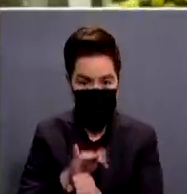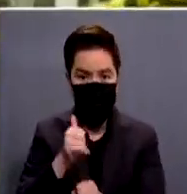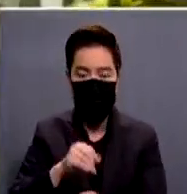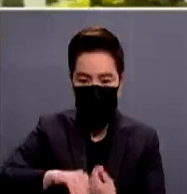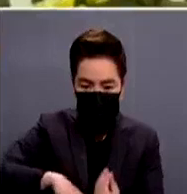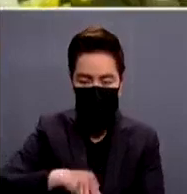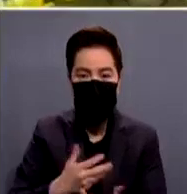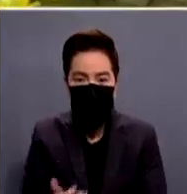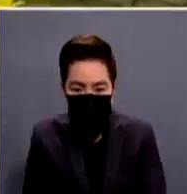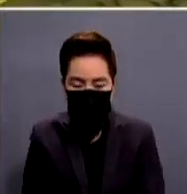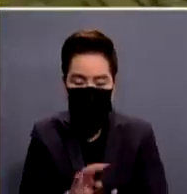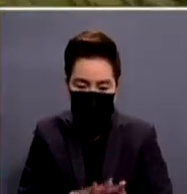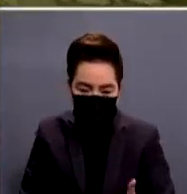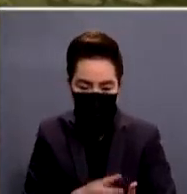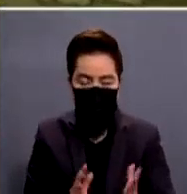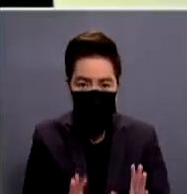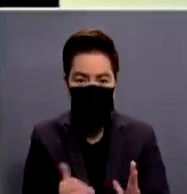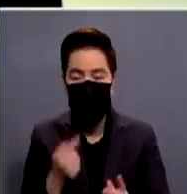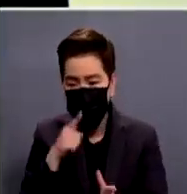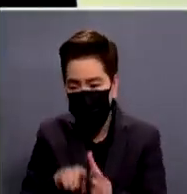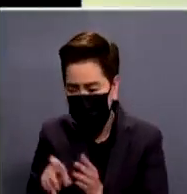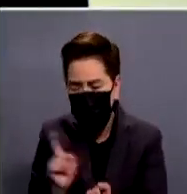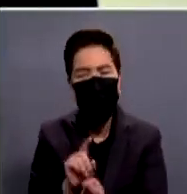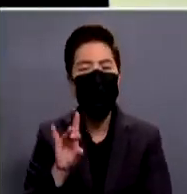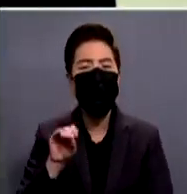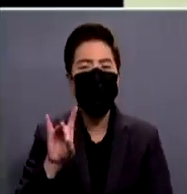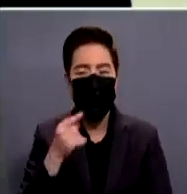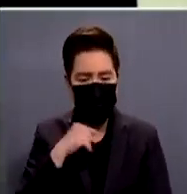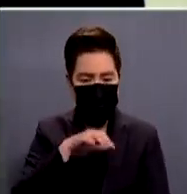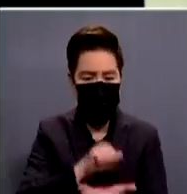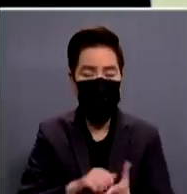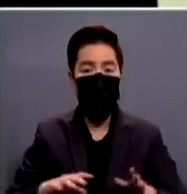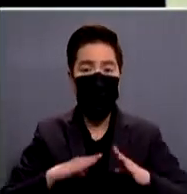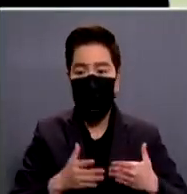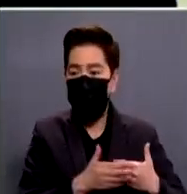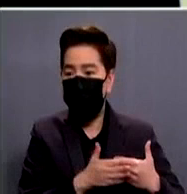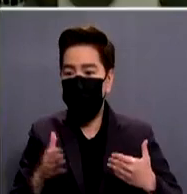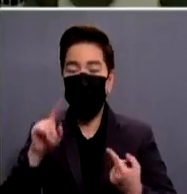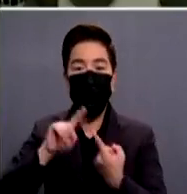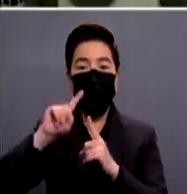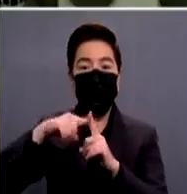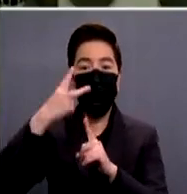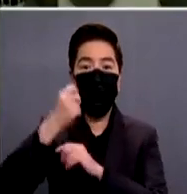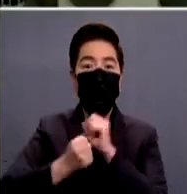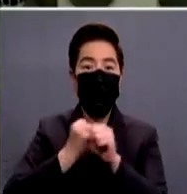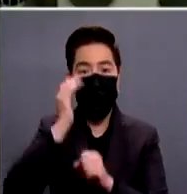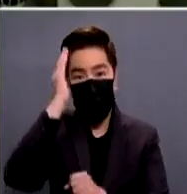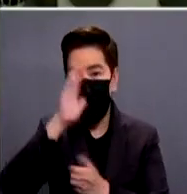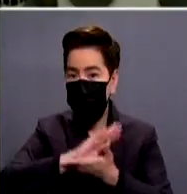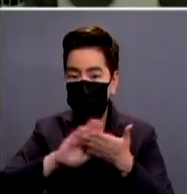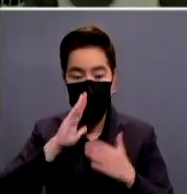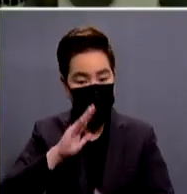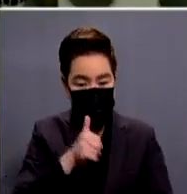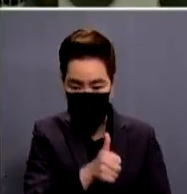ะแบบนะวางแผนพยุงได้อยู่นะคุณผู้ชมคะส่วนยอดการจองห้องพักตอนนี้จองยาวถึงกุมภาพันธ์ปีหน้าแล้วถ้าส